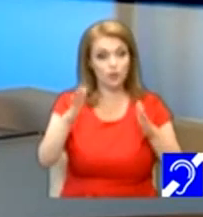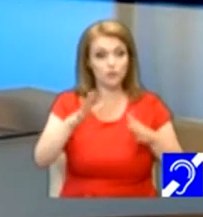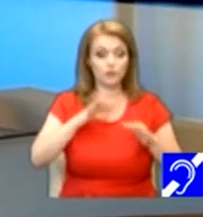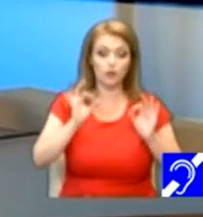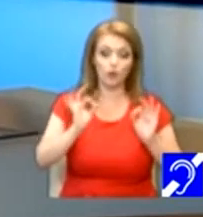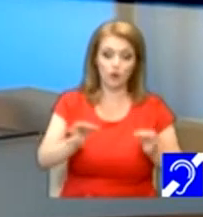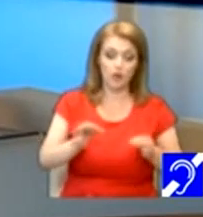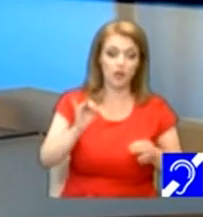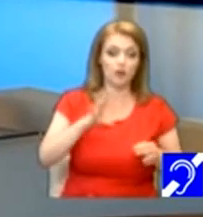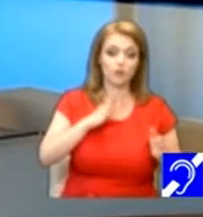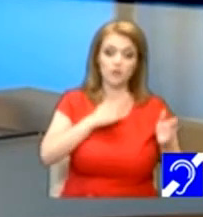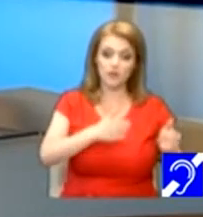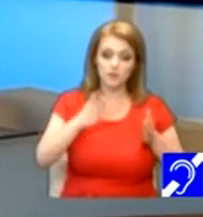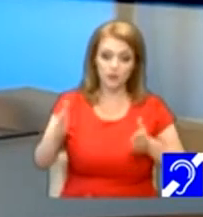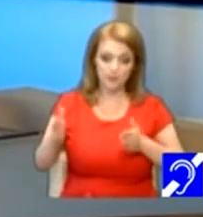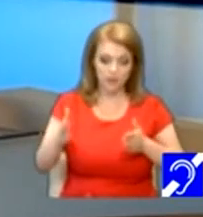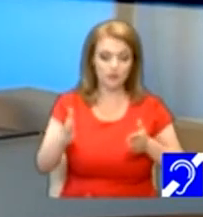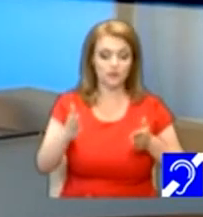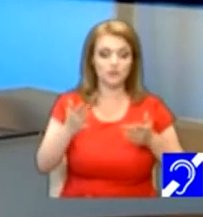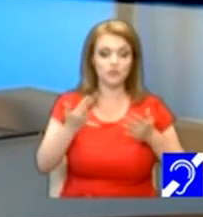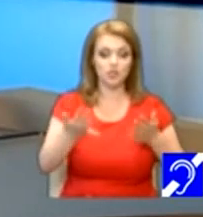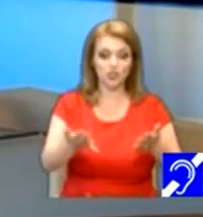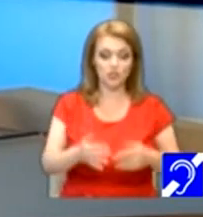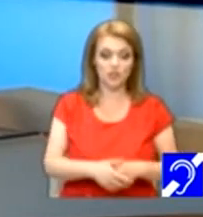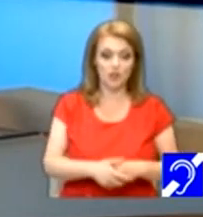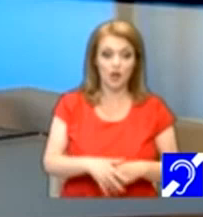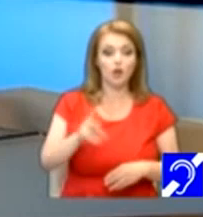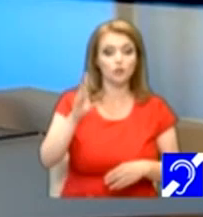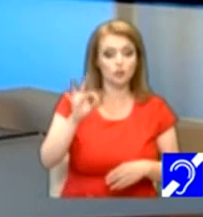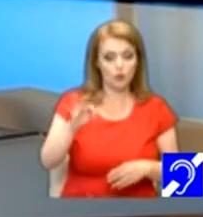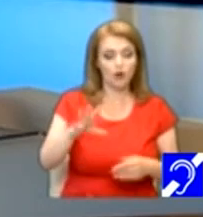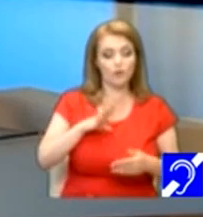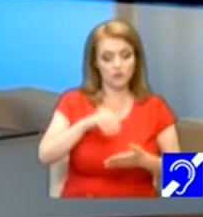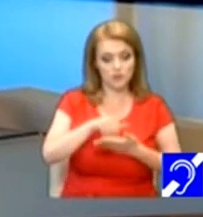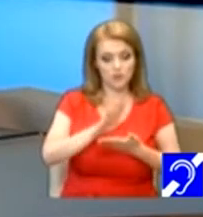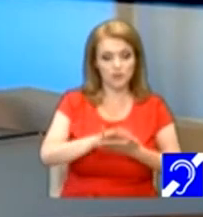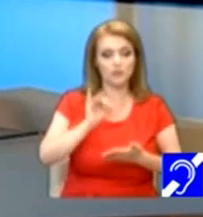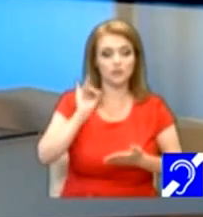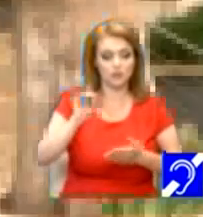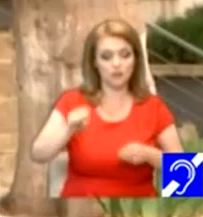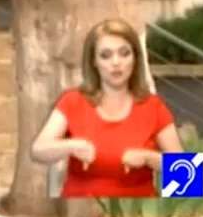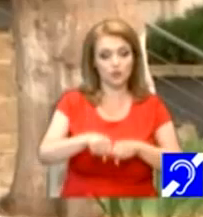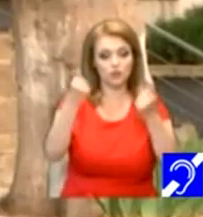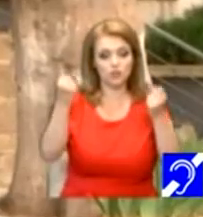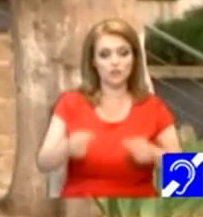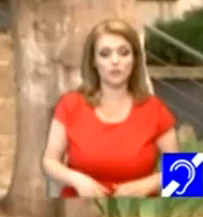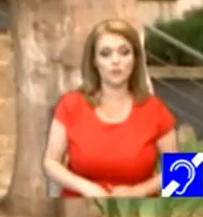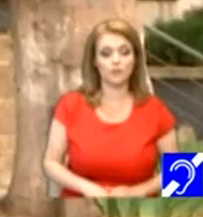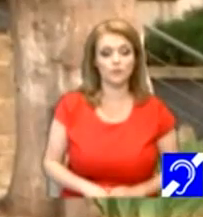și s-au respectat standardele internaționale. Nu au lipsit însă abateriile de la lege.